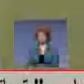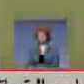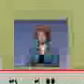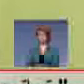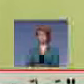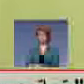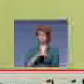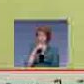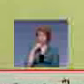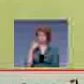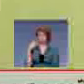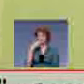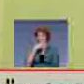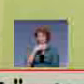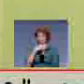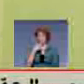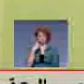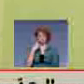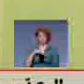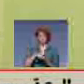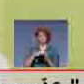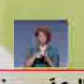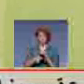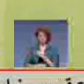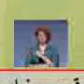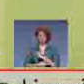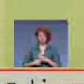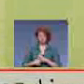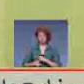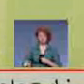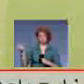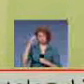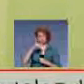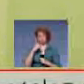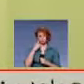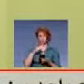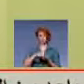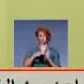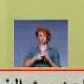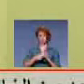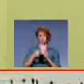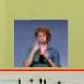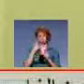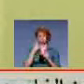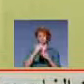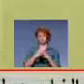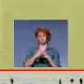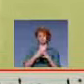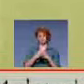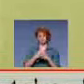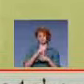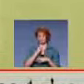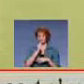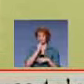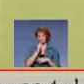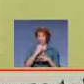دلوقتي احنا هنطلع فاصل هنكمل الاسبوع الجاي فقرتنا احنا دلوقتي بنستعد او يستعدوا هنا لاقامه حلقه داخل تلك